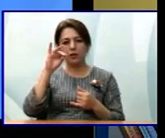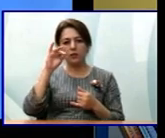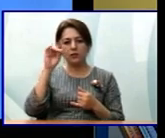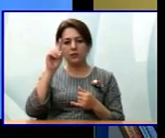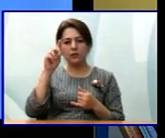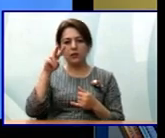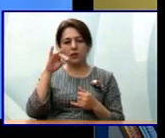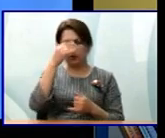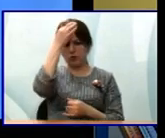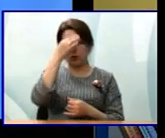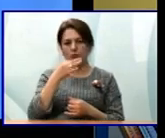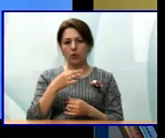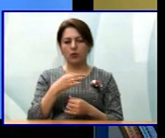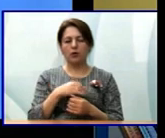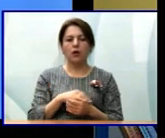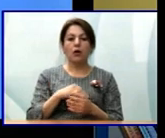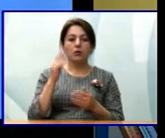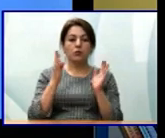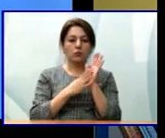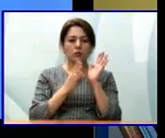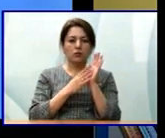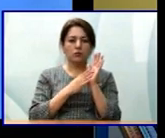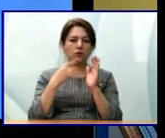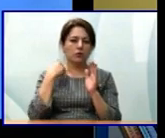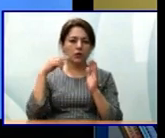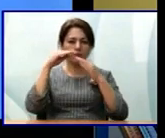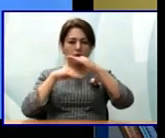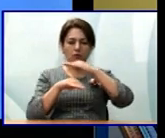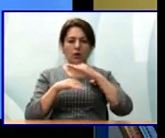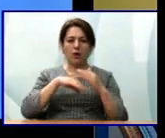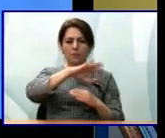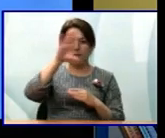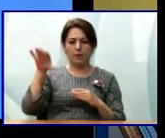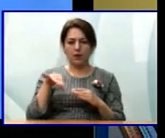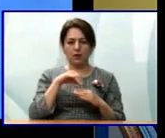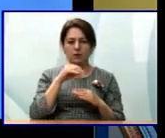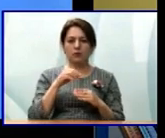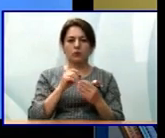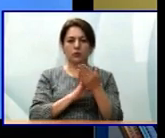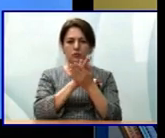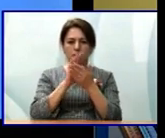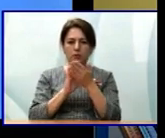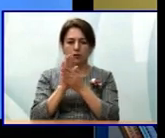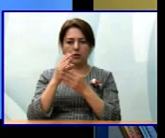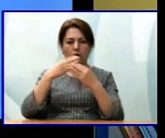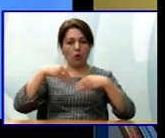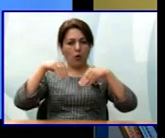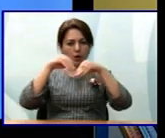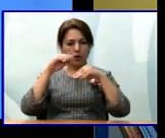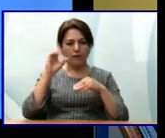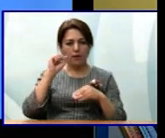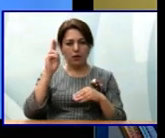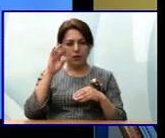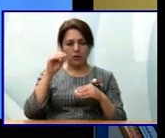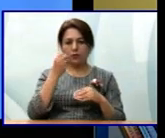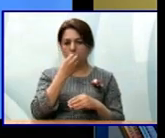va nihoyat 9-chi barcha ikki urug' pallali o'simliklarning oila vakillarining